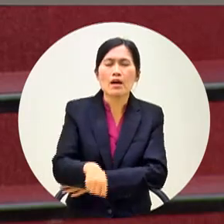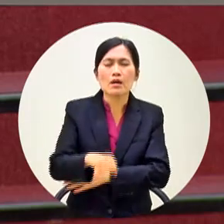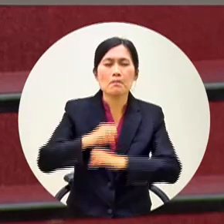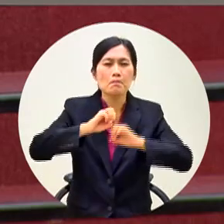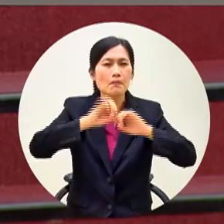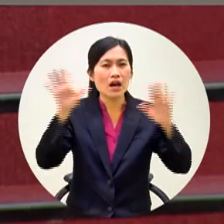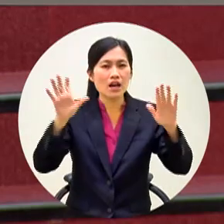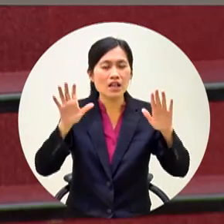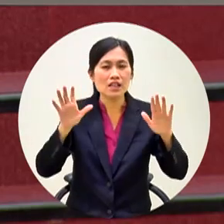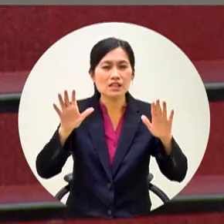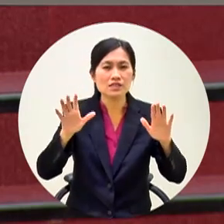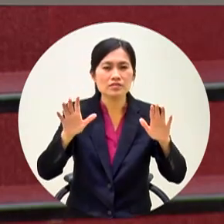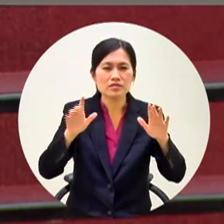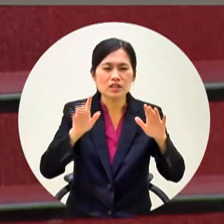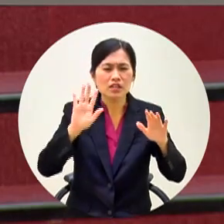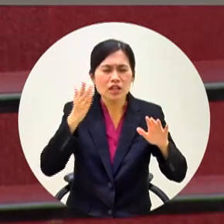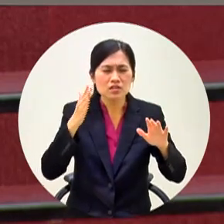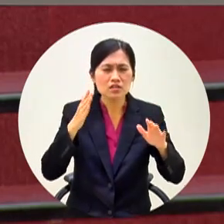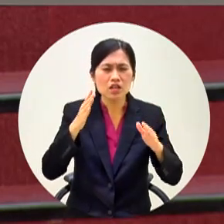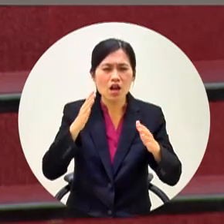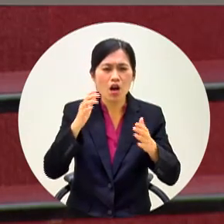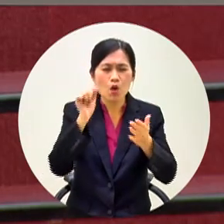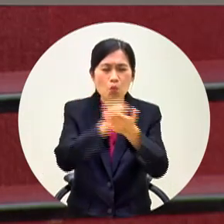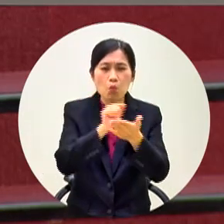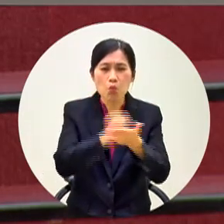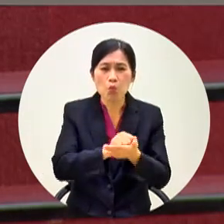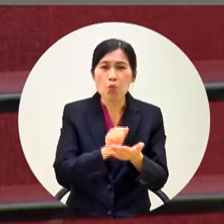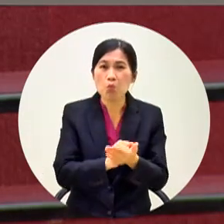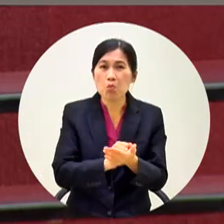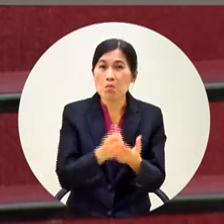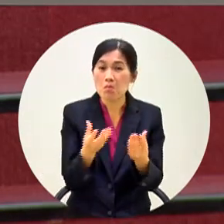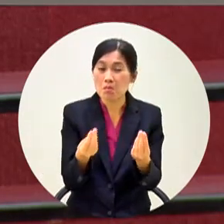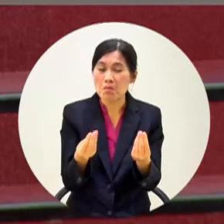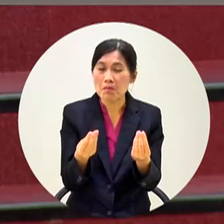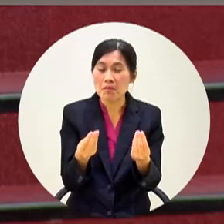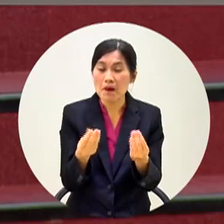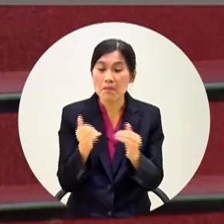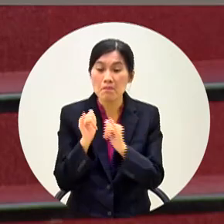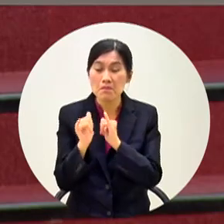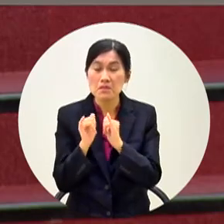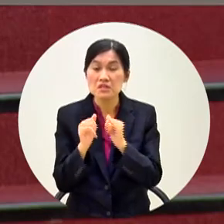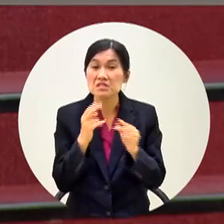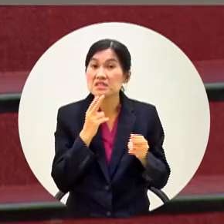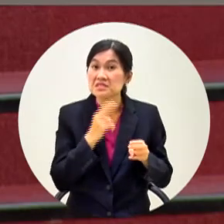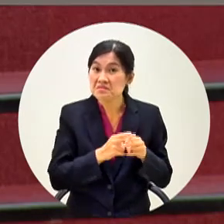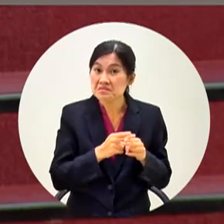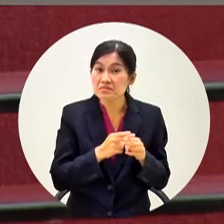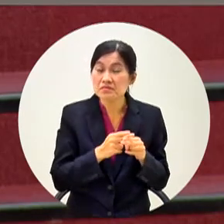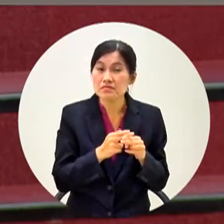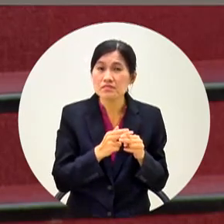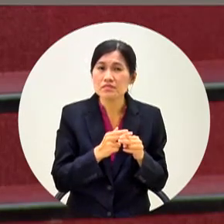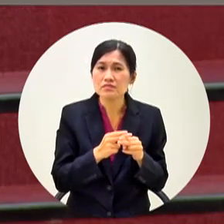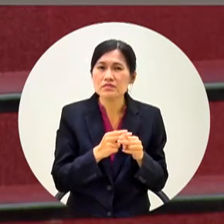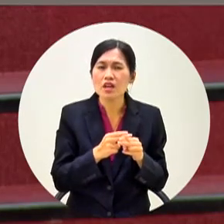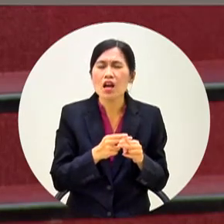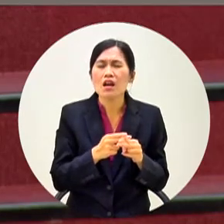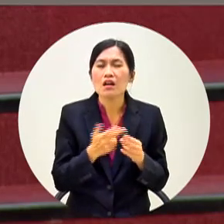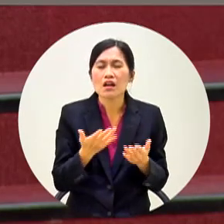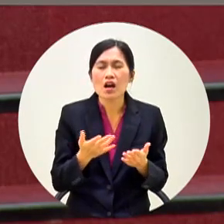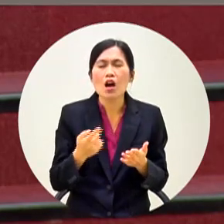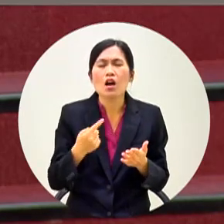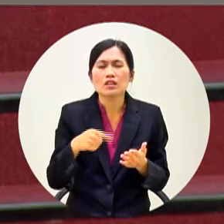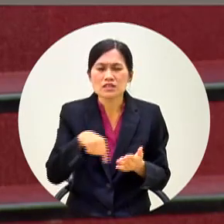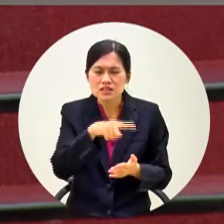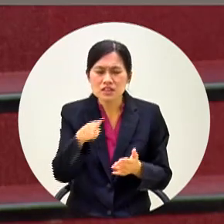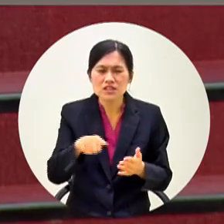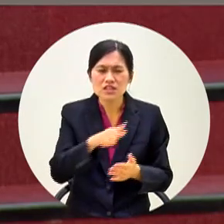其实呢民众是很难相信政府要怎么做。而且我说真的，这些东西一改